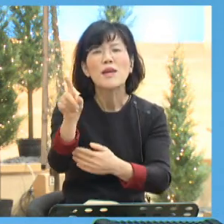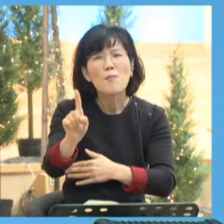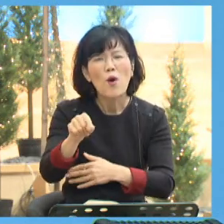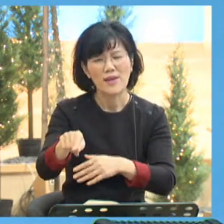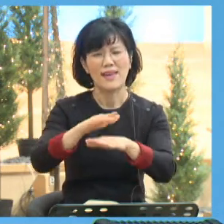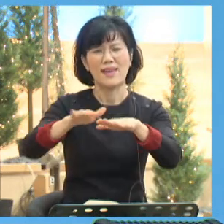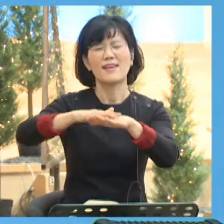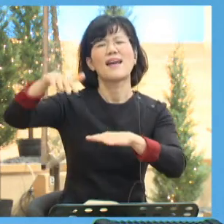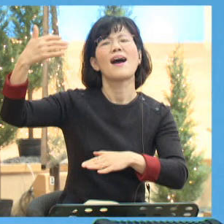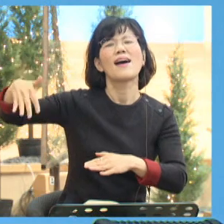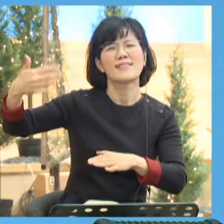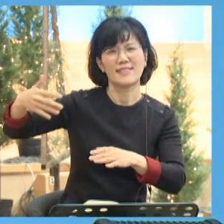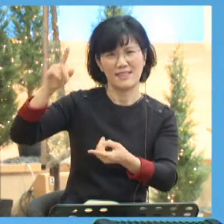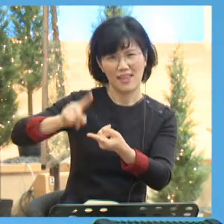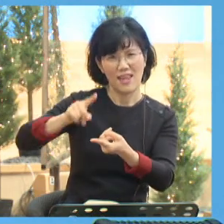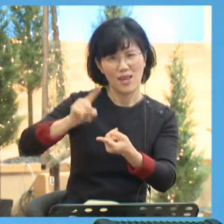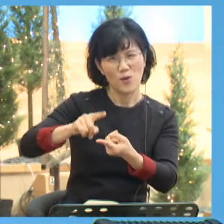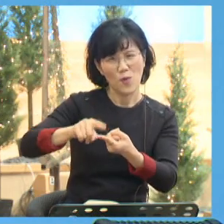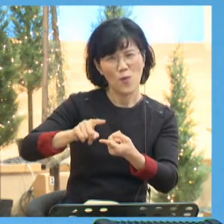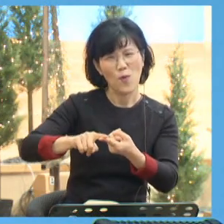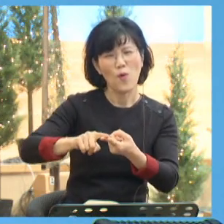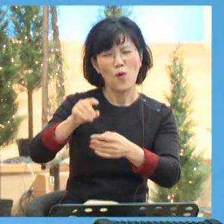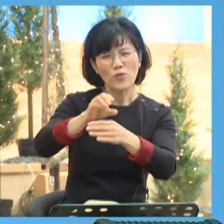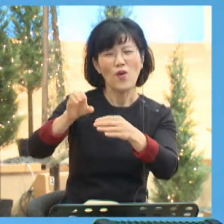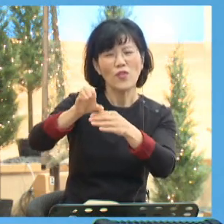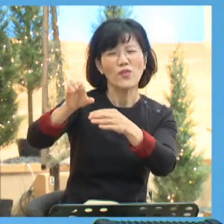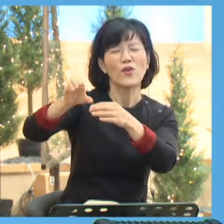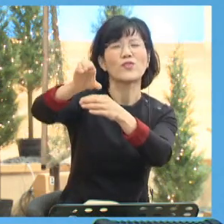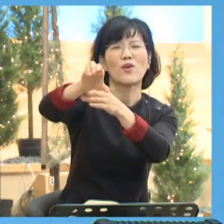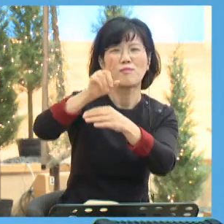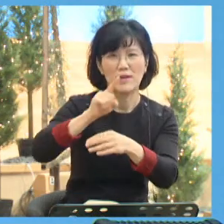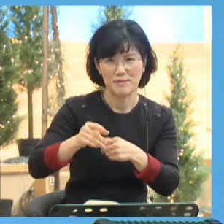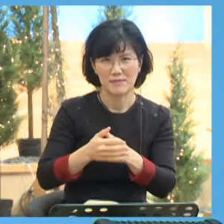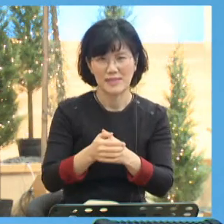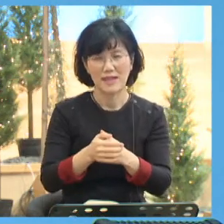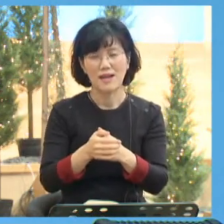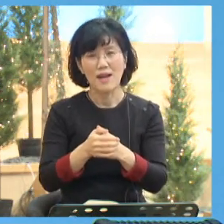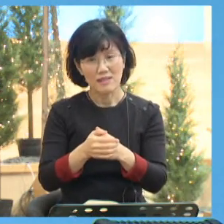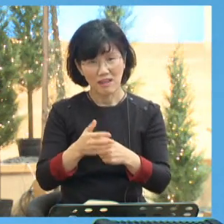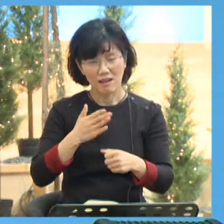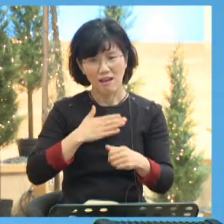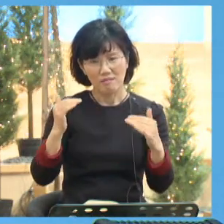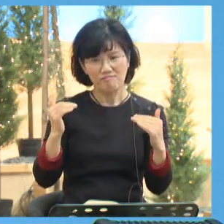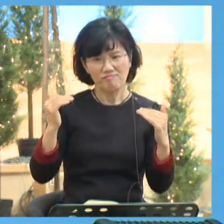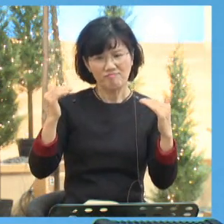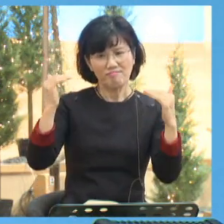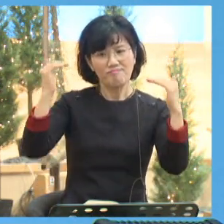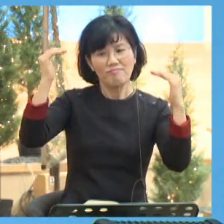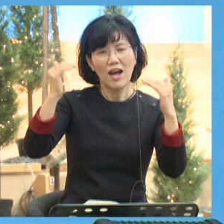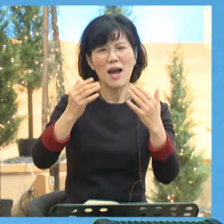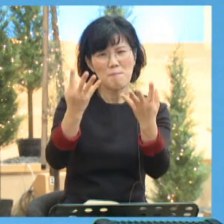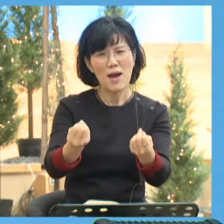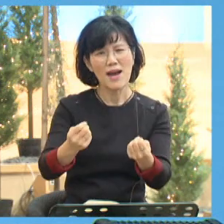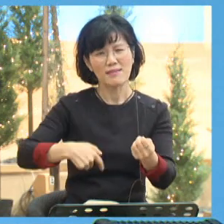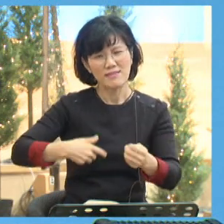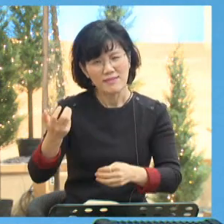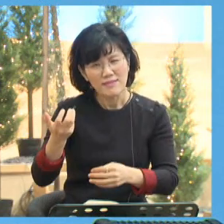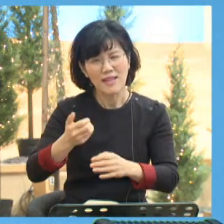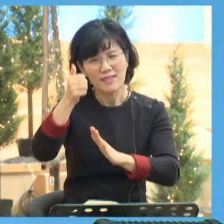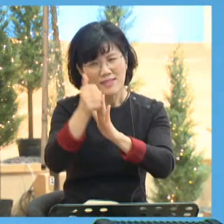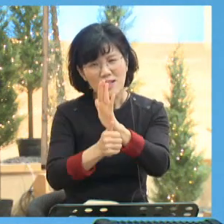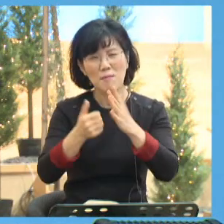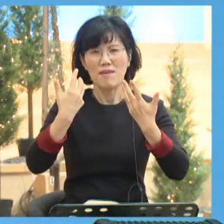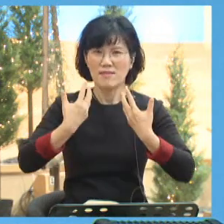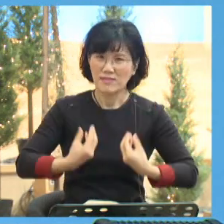해결되지 않은 채 뭔가 그예 뭘 더 해지는 걸 더해지면서 자라면서 수많은 그 쓰라림 실패